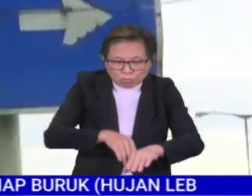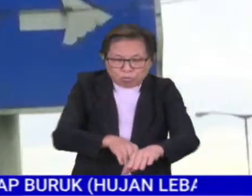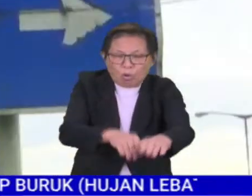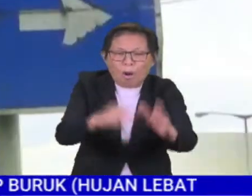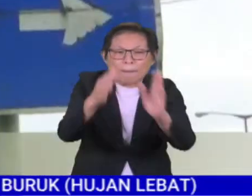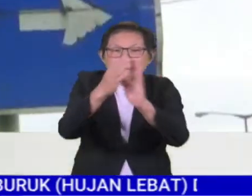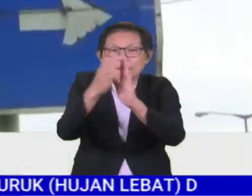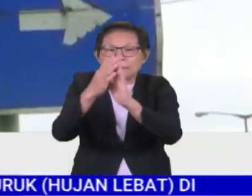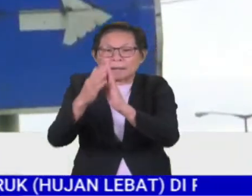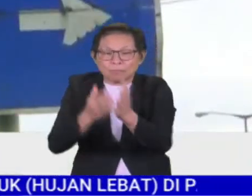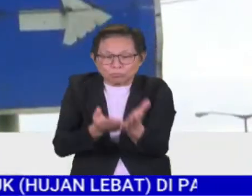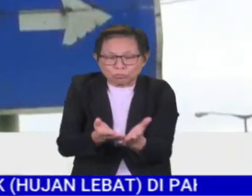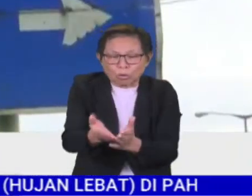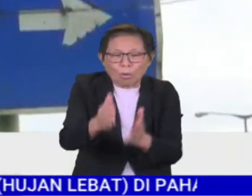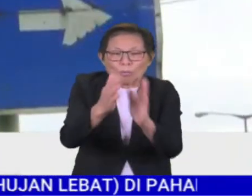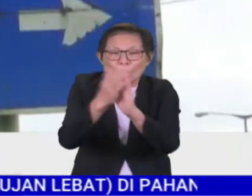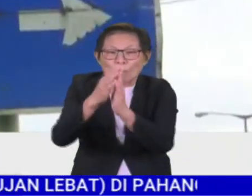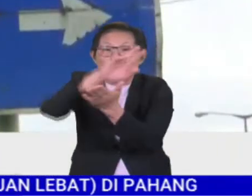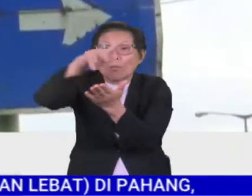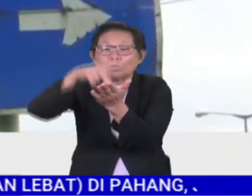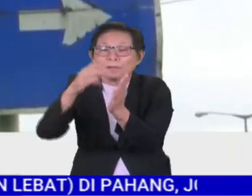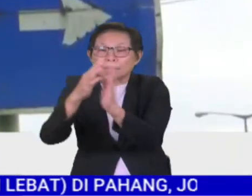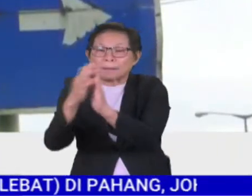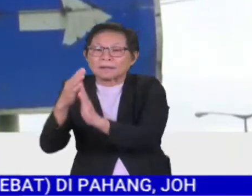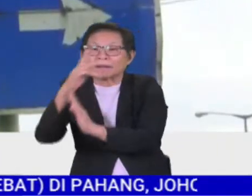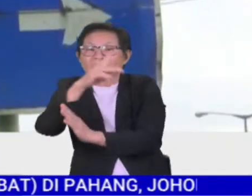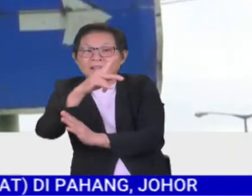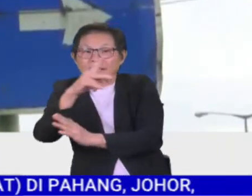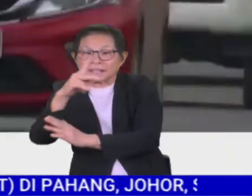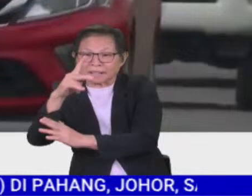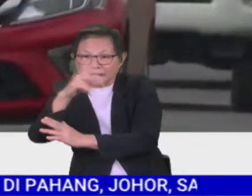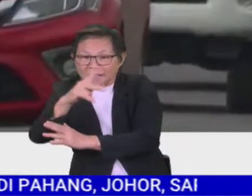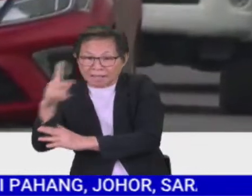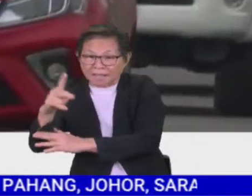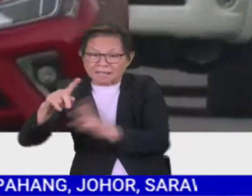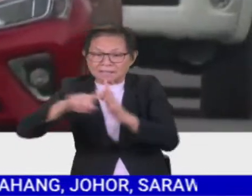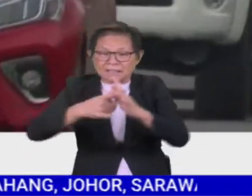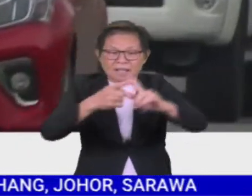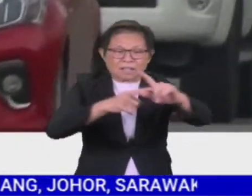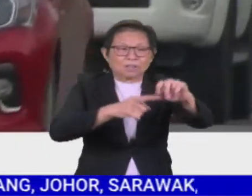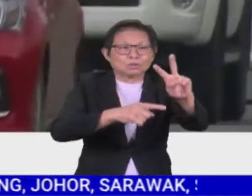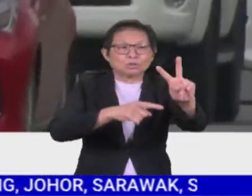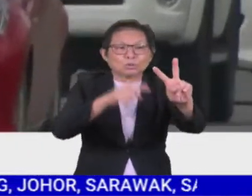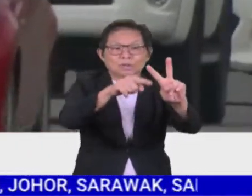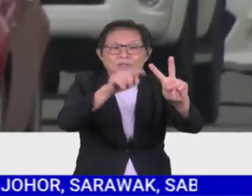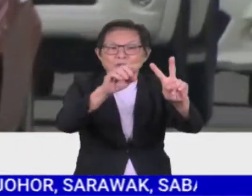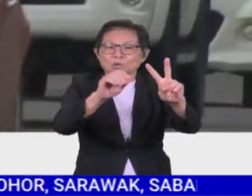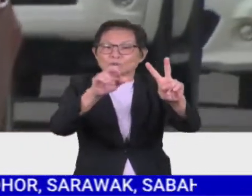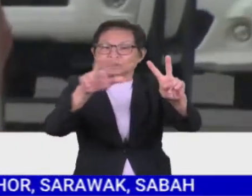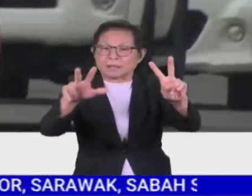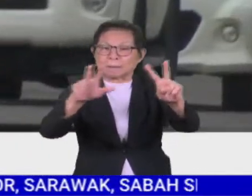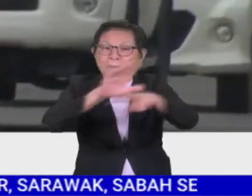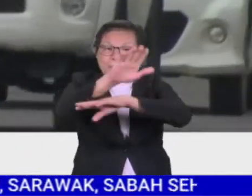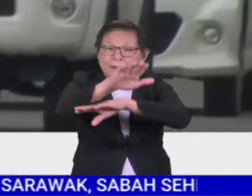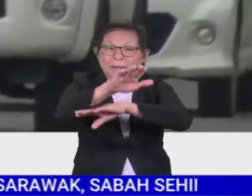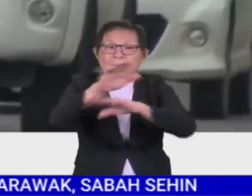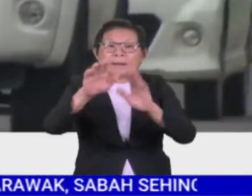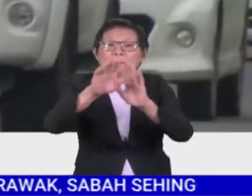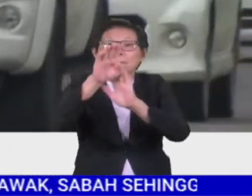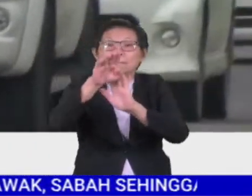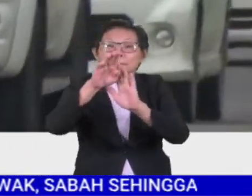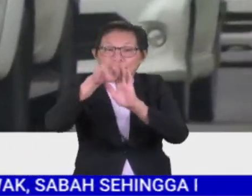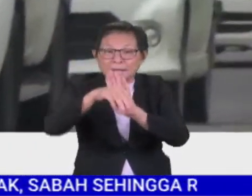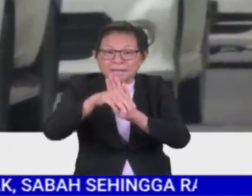pusat bandara yakotik Palu dana tinjauan kami sekitar bermula 2 30 menit petang keadaan terapik ataupun